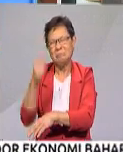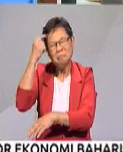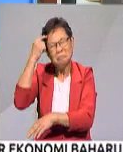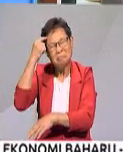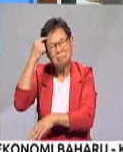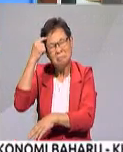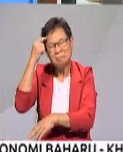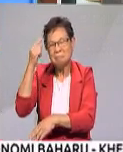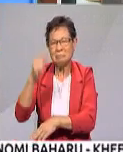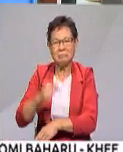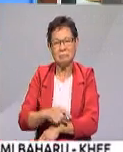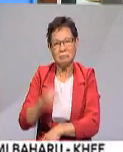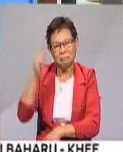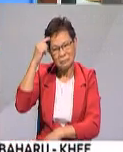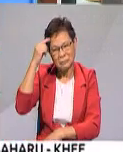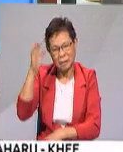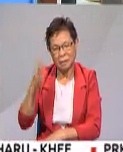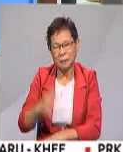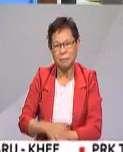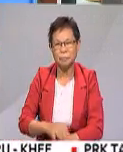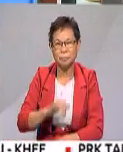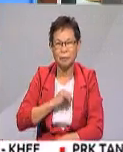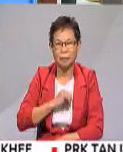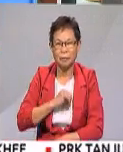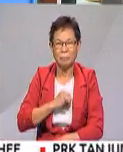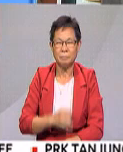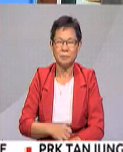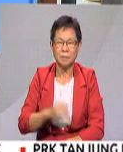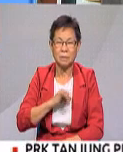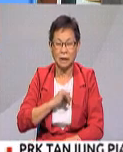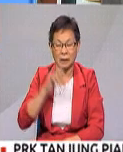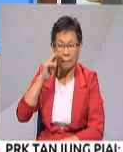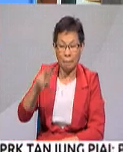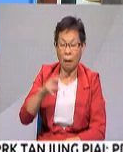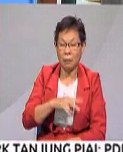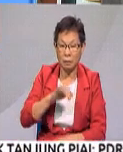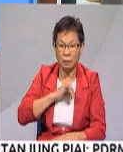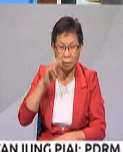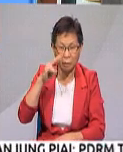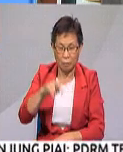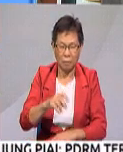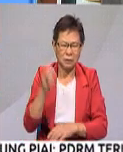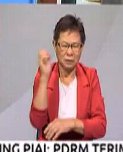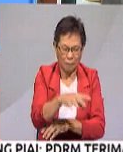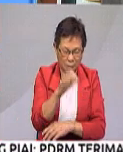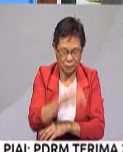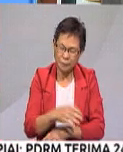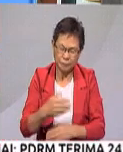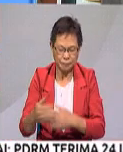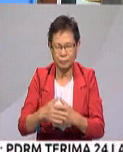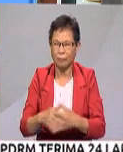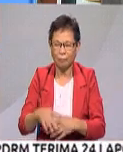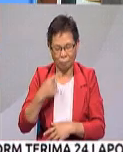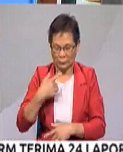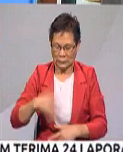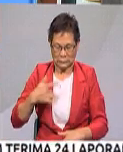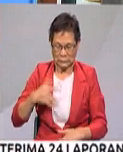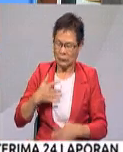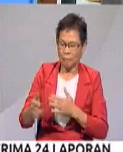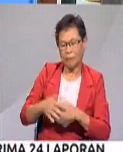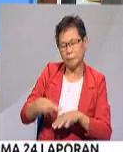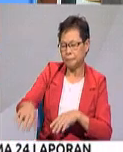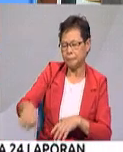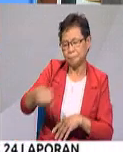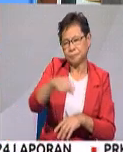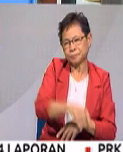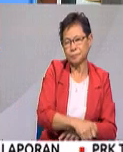kesedaran sivik. Tindakan akak macam akak kat floor kat sini, kalau ada nampak sampah yang bukan akak punya pun akak angkat bawa turun. Nanti dengan singa